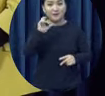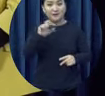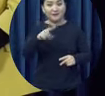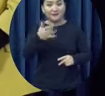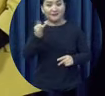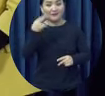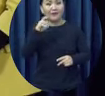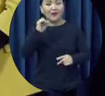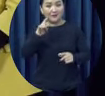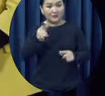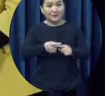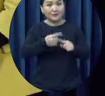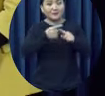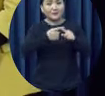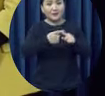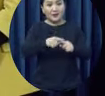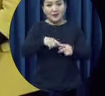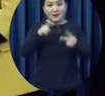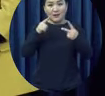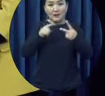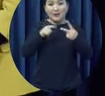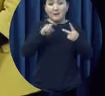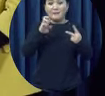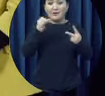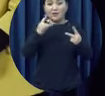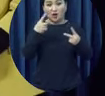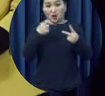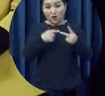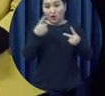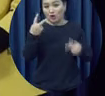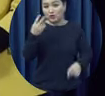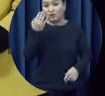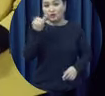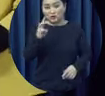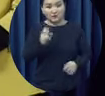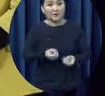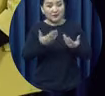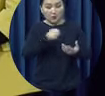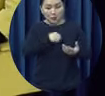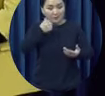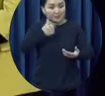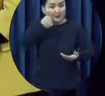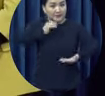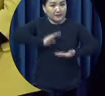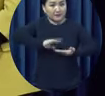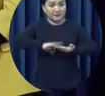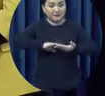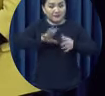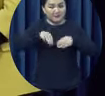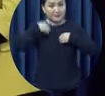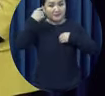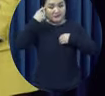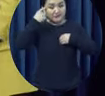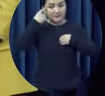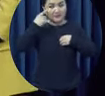ялгараад, бэлгийн хоёр дахь шинжүүд үүсэж хөгжихийн хажуугаар өөрийнхөө одоо бие махбодын онцлогийг таньж мэдхээс гадна одоо үеийнхээ эсрэг